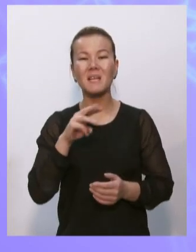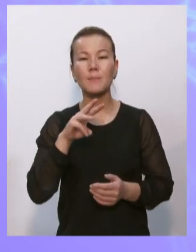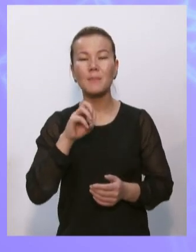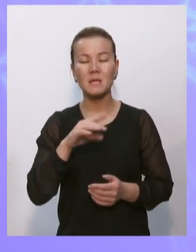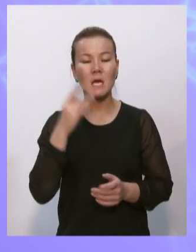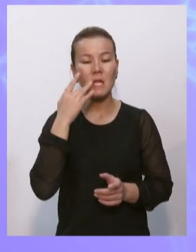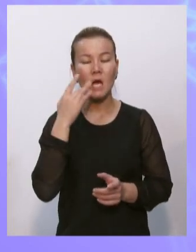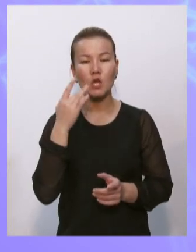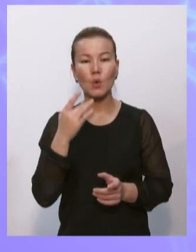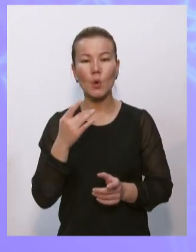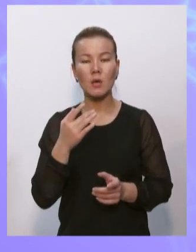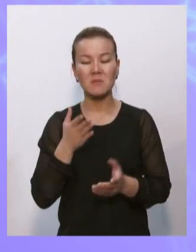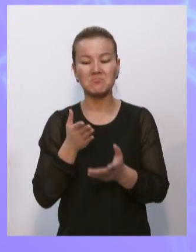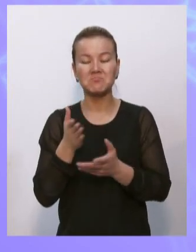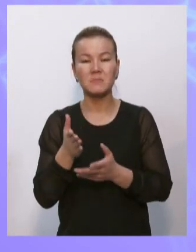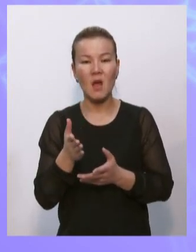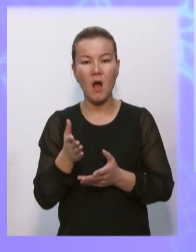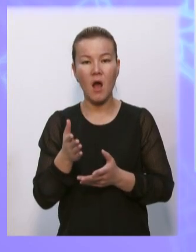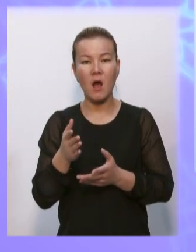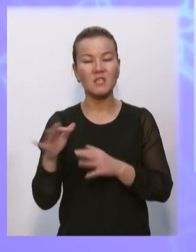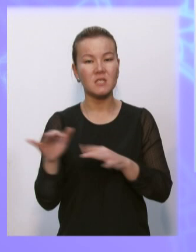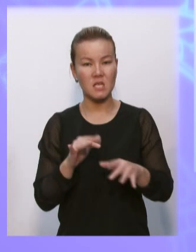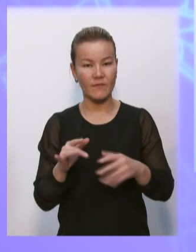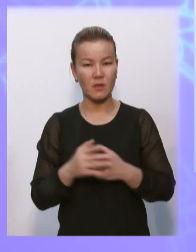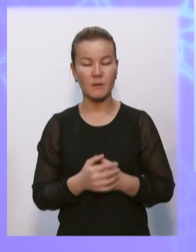на который направлено действие.